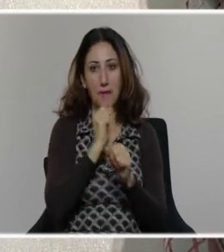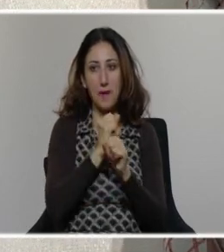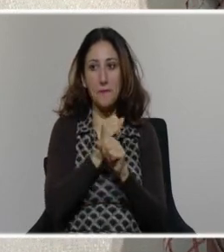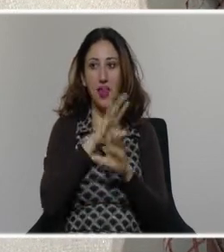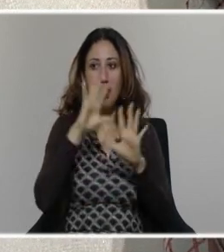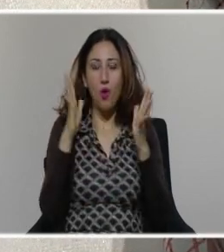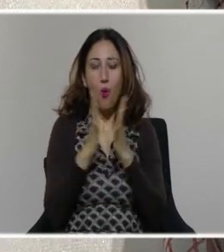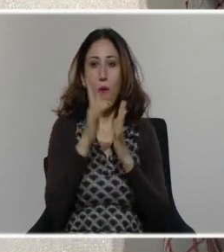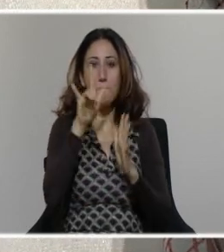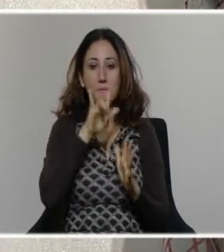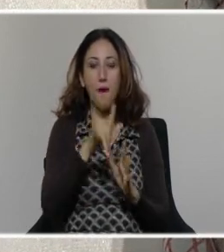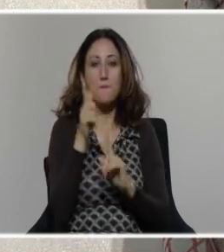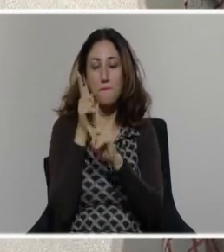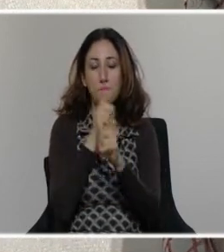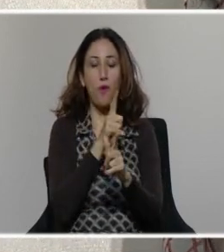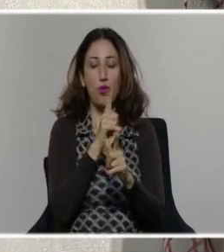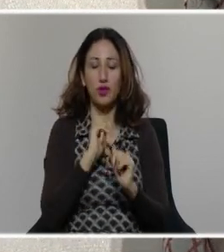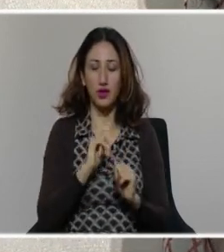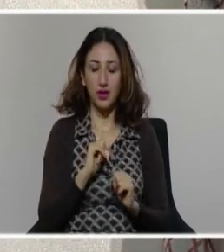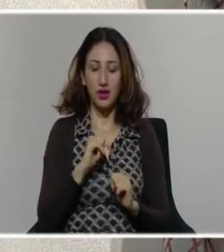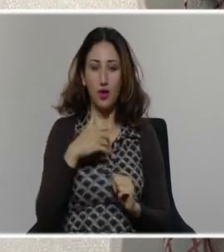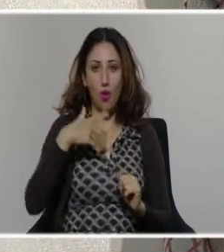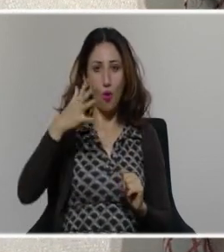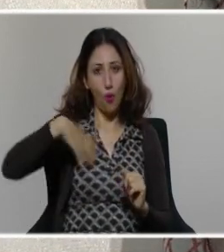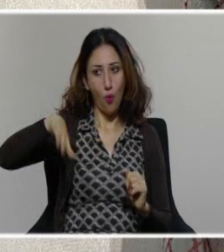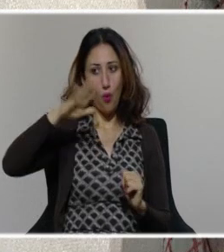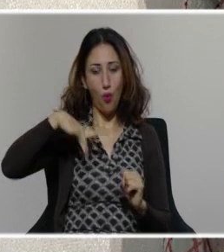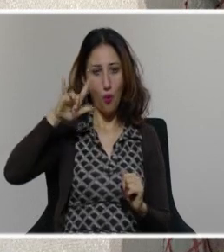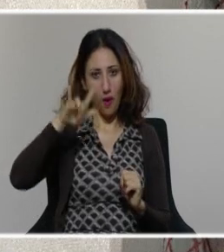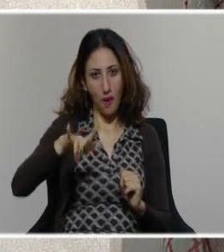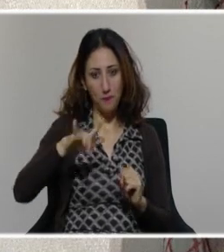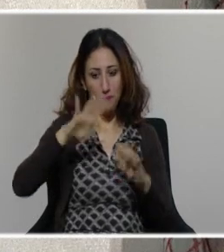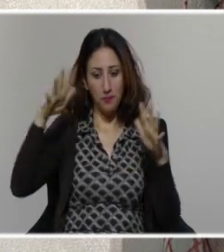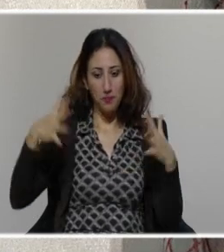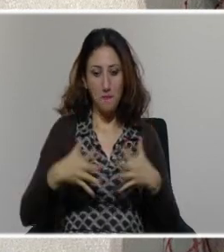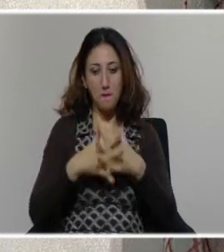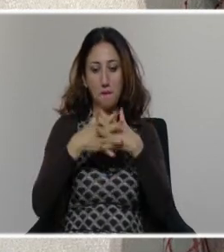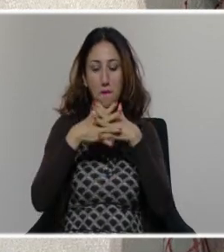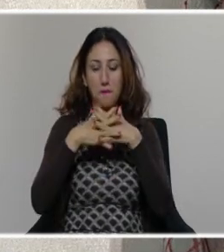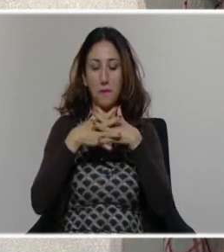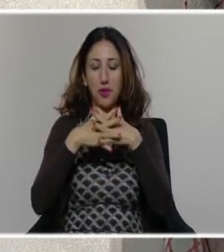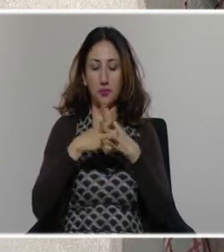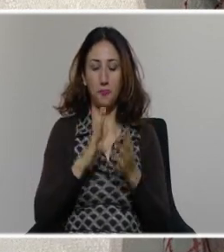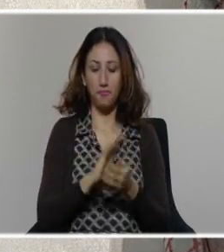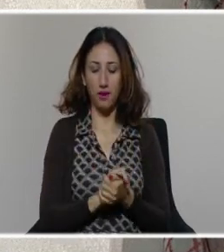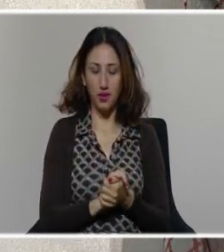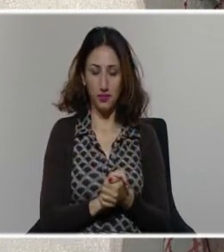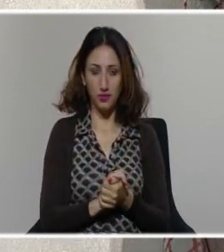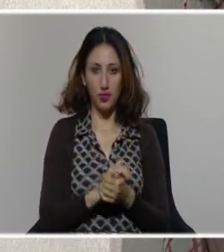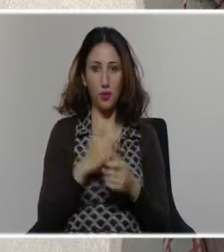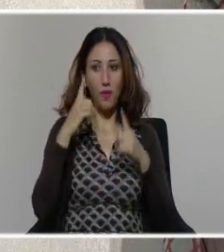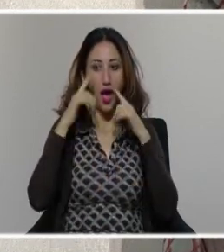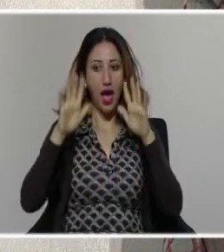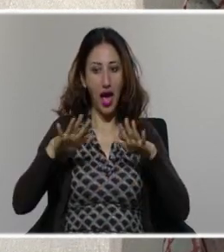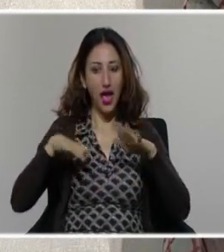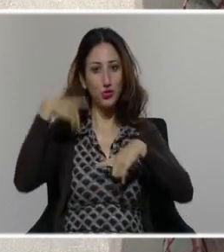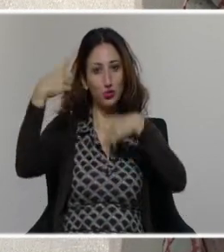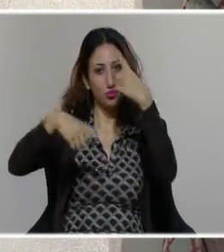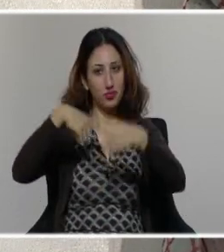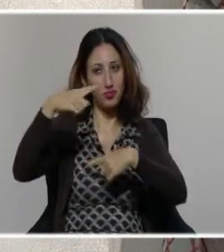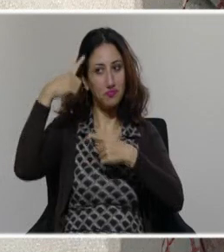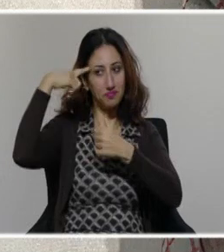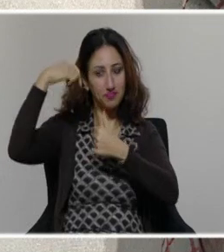وحابب العمل، وكلنا كنا حابين العمل. فكان يعني فعلا عمل عايش وهيعيش وهيفضل عايش